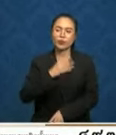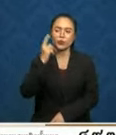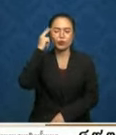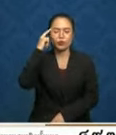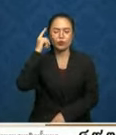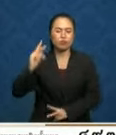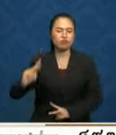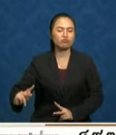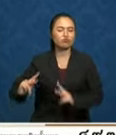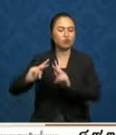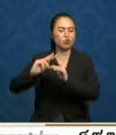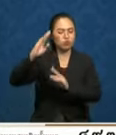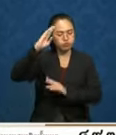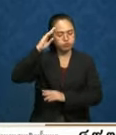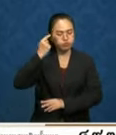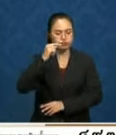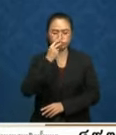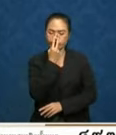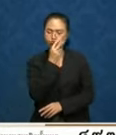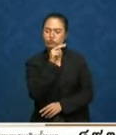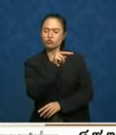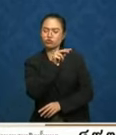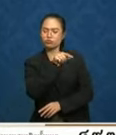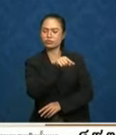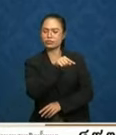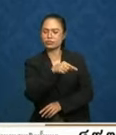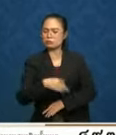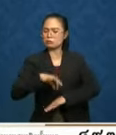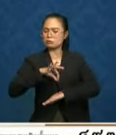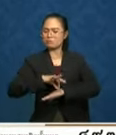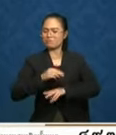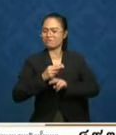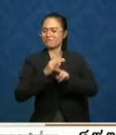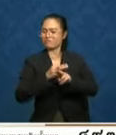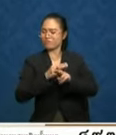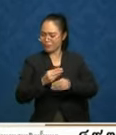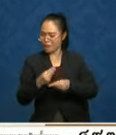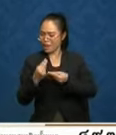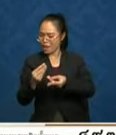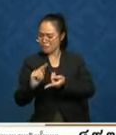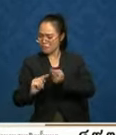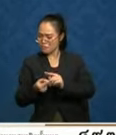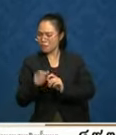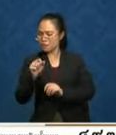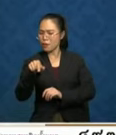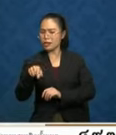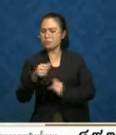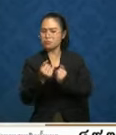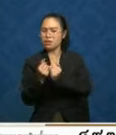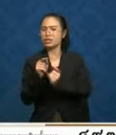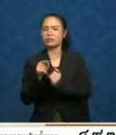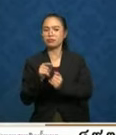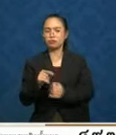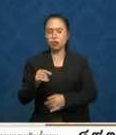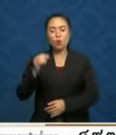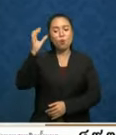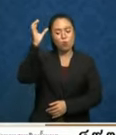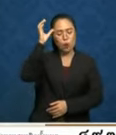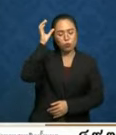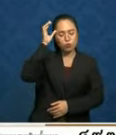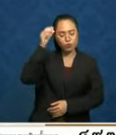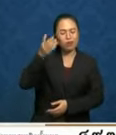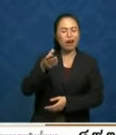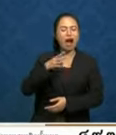หมแบบนี้ผมมองสภาแต่งตั้งนายพลแบบนี้แหละนั่นเป็นความรู้จากการที่เราได้ฟังกัน